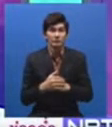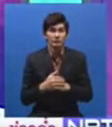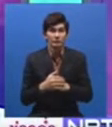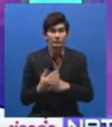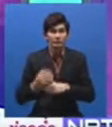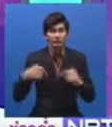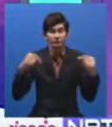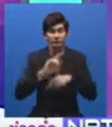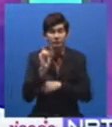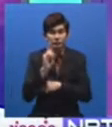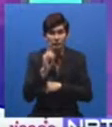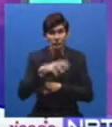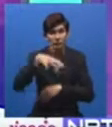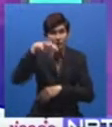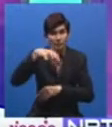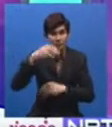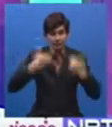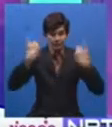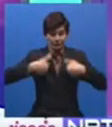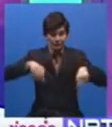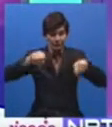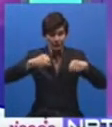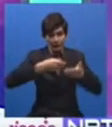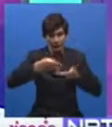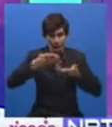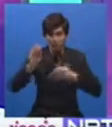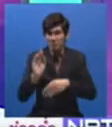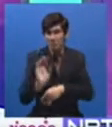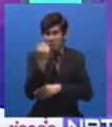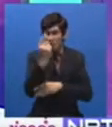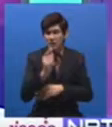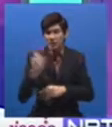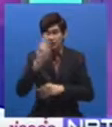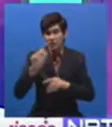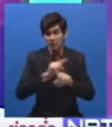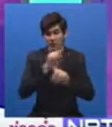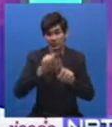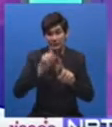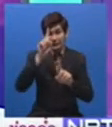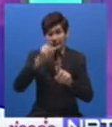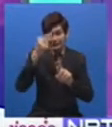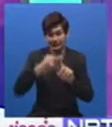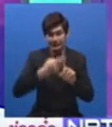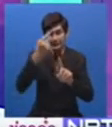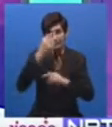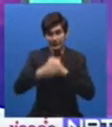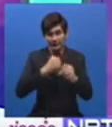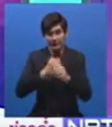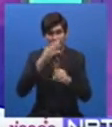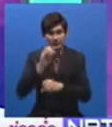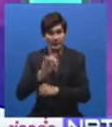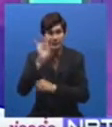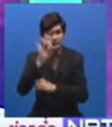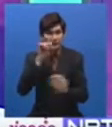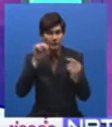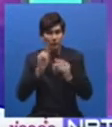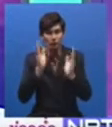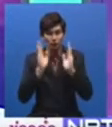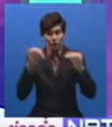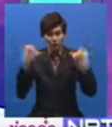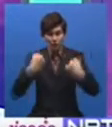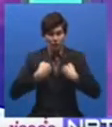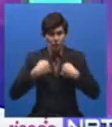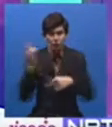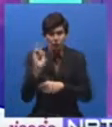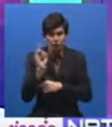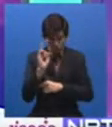รมการขนส่งทางบกจะนำเสื้อวินรถจักรยานยนต์รับจ้างรุ่นใหม่มาใช้ตั้งแต่วันที่1มกราคม2558โดยผู้ที่มีเจ้าของเท่านั้